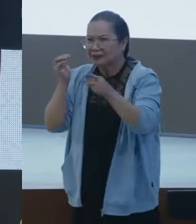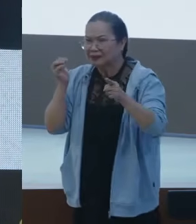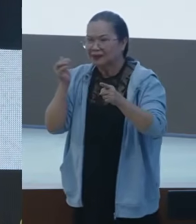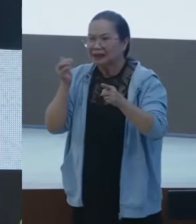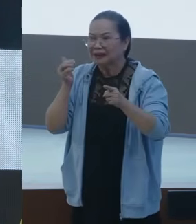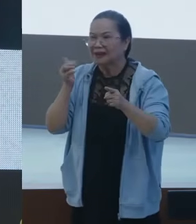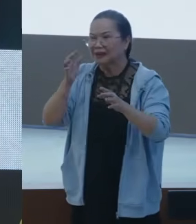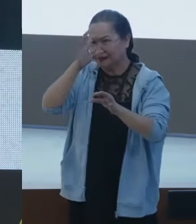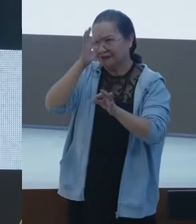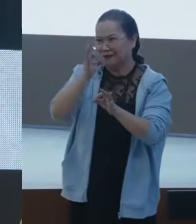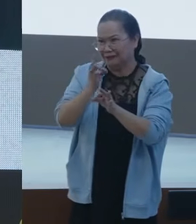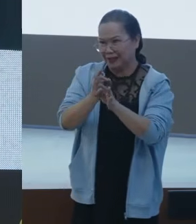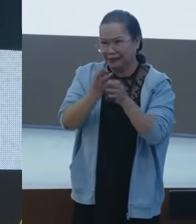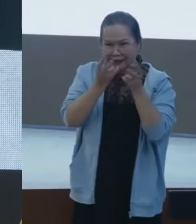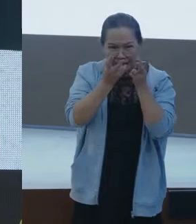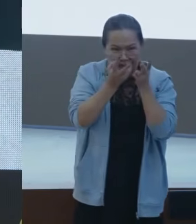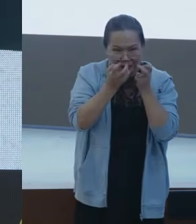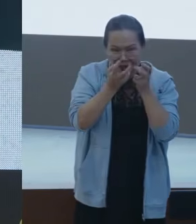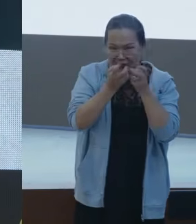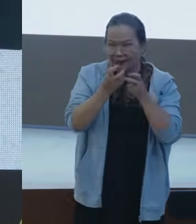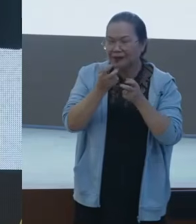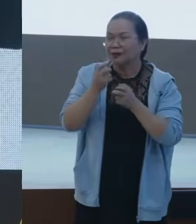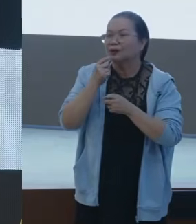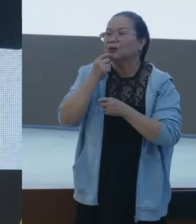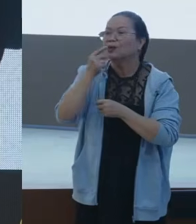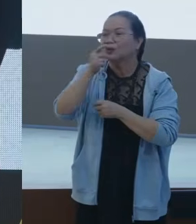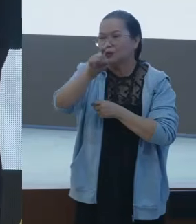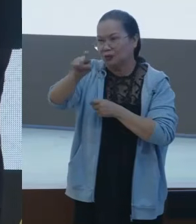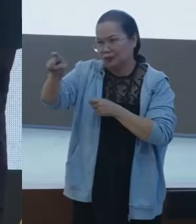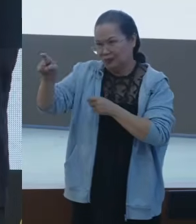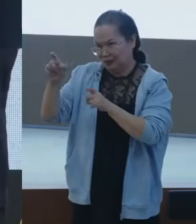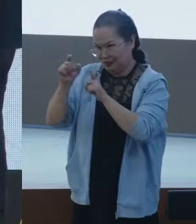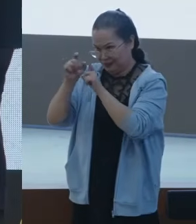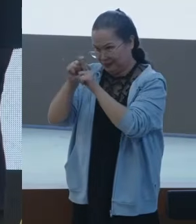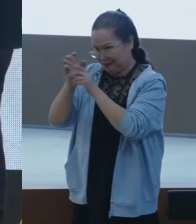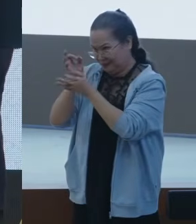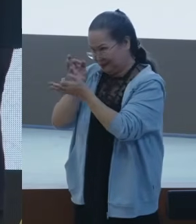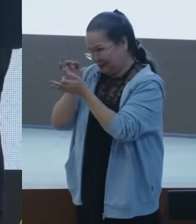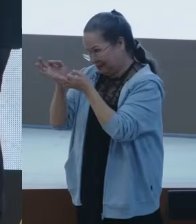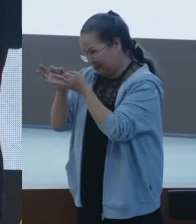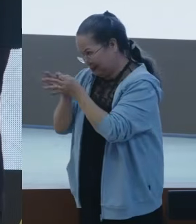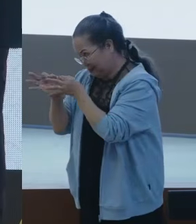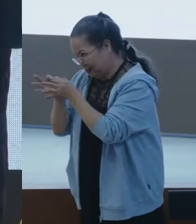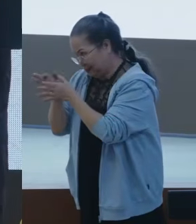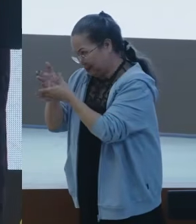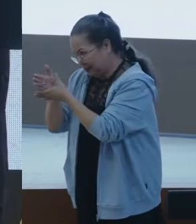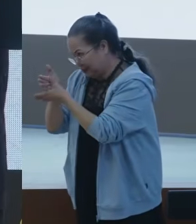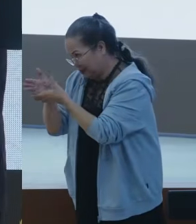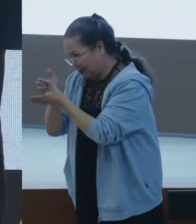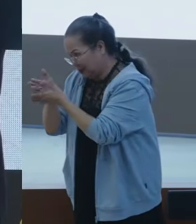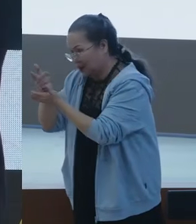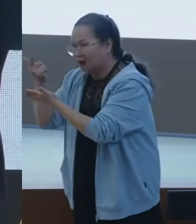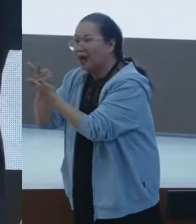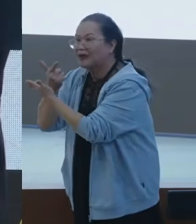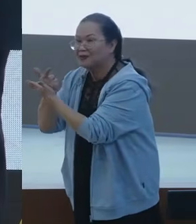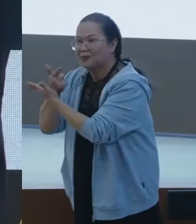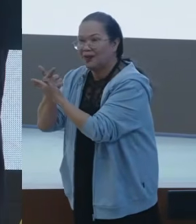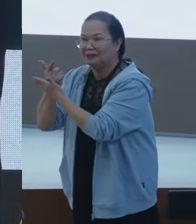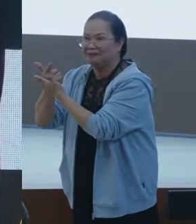Faith comes from hearing, and hearing the words concerning Christ. I-share nyo yung